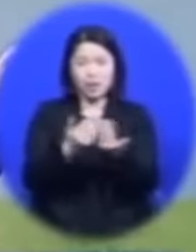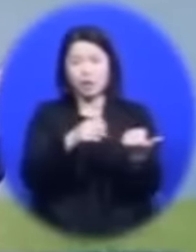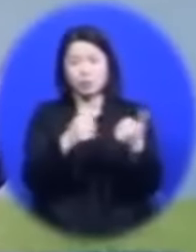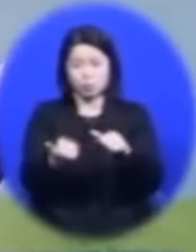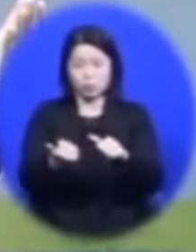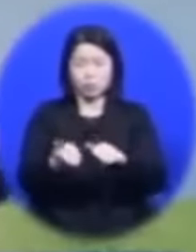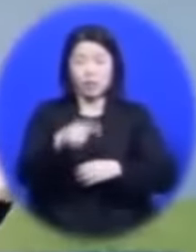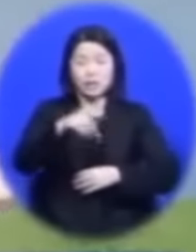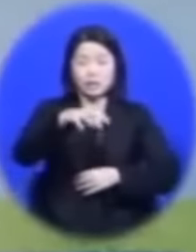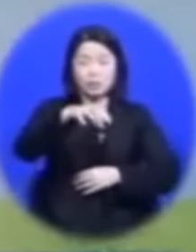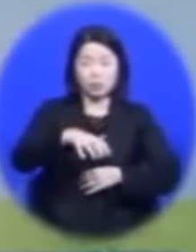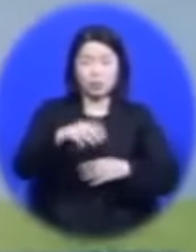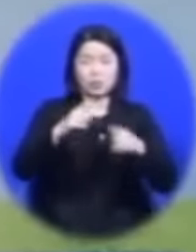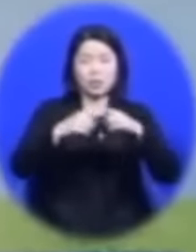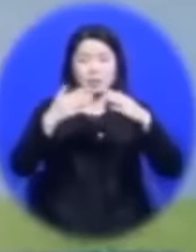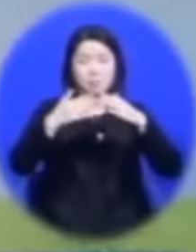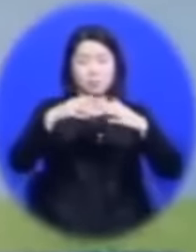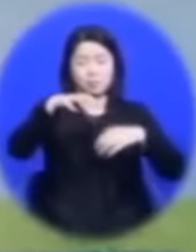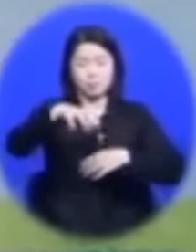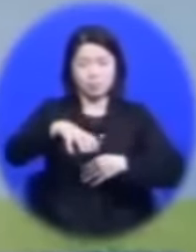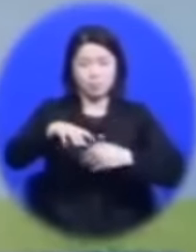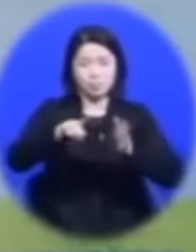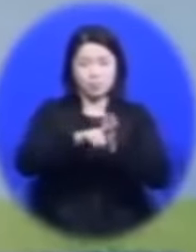믿는 사람이라고는 한 사람도 없게 된 거죠.